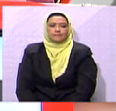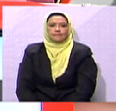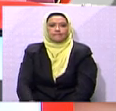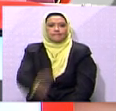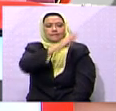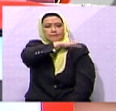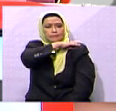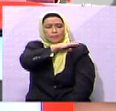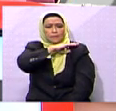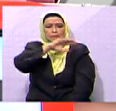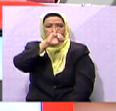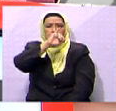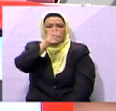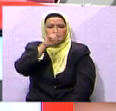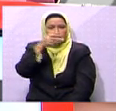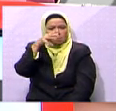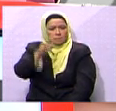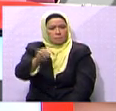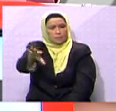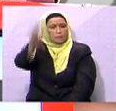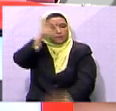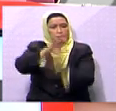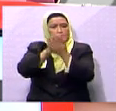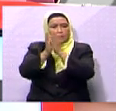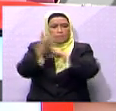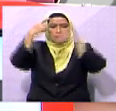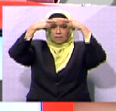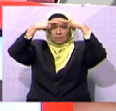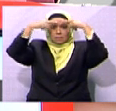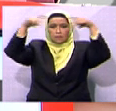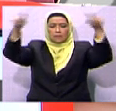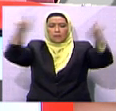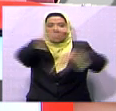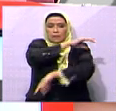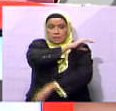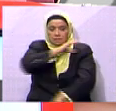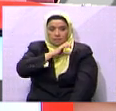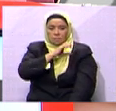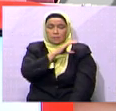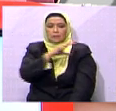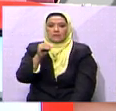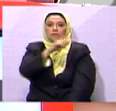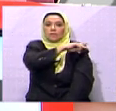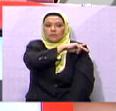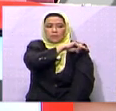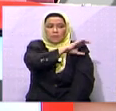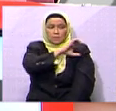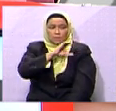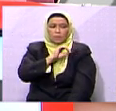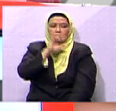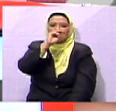Kapten Izham Ismail telah dilantik sebagai pengarah eksekutif dan ketua pegawai eksekutif Kumpulan Malaysia Airlines